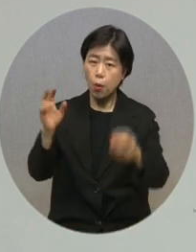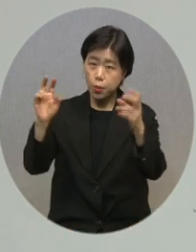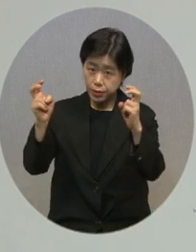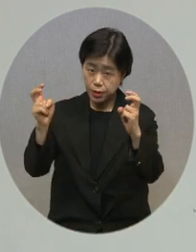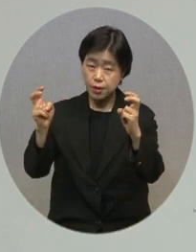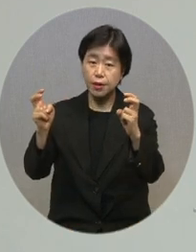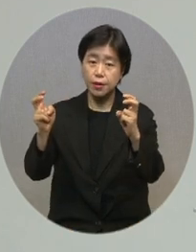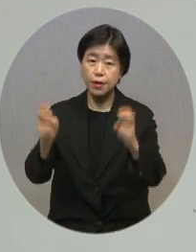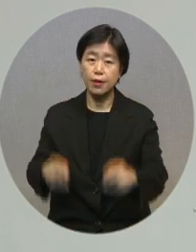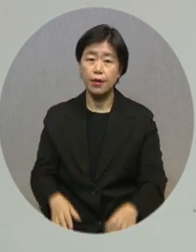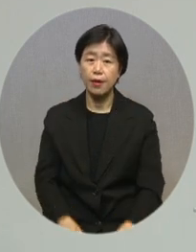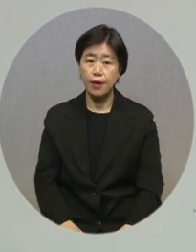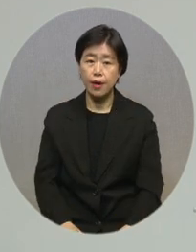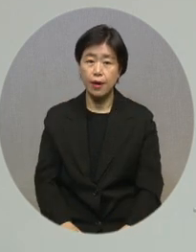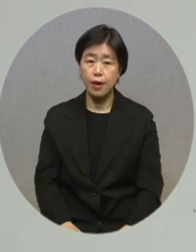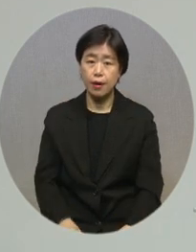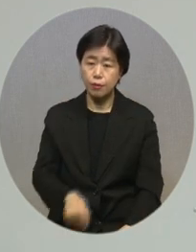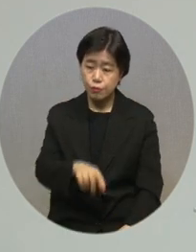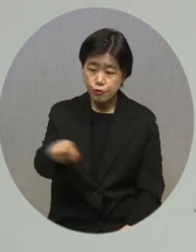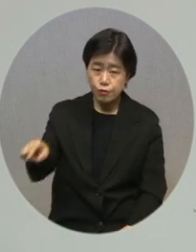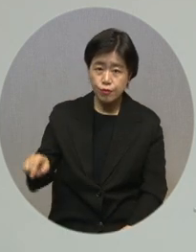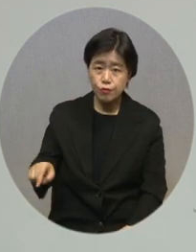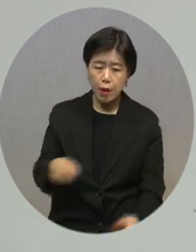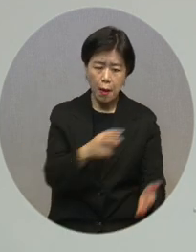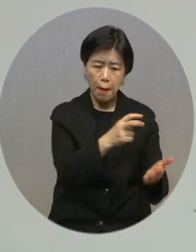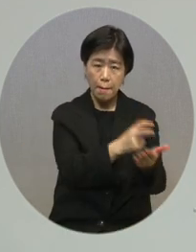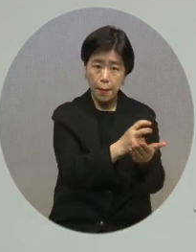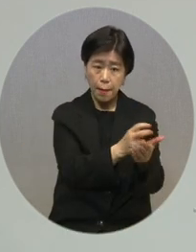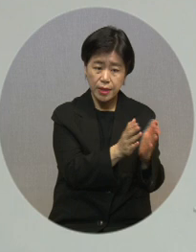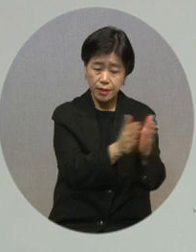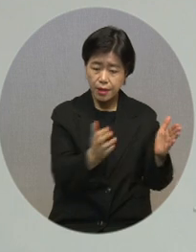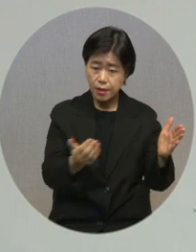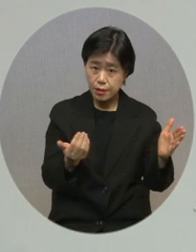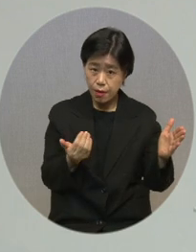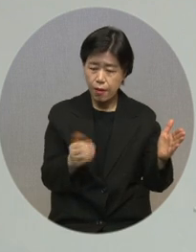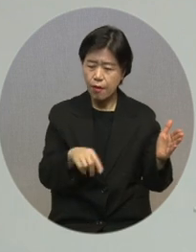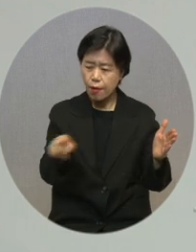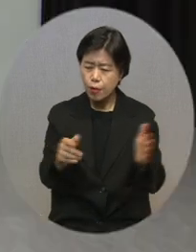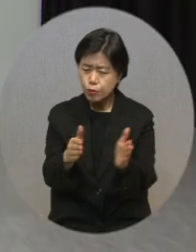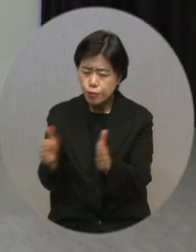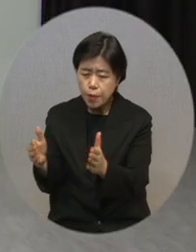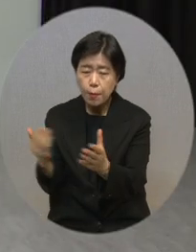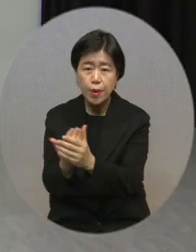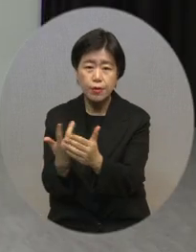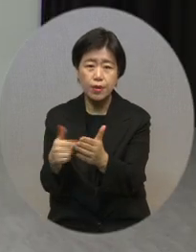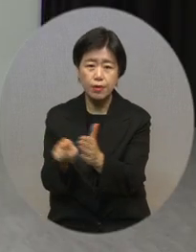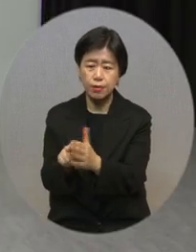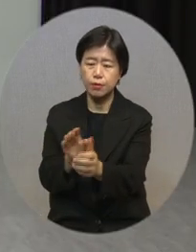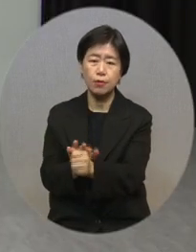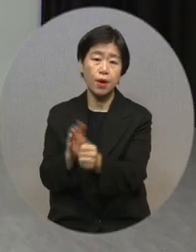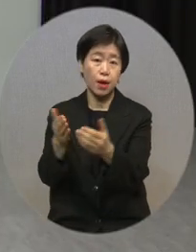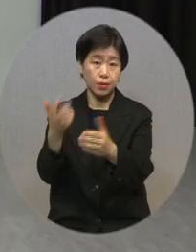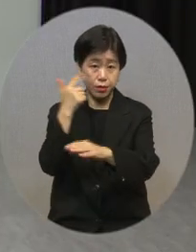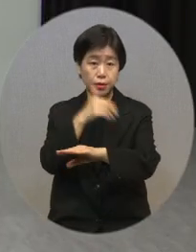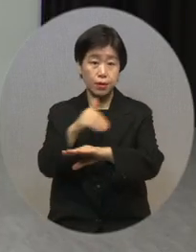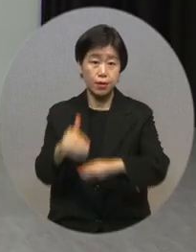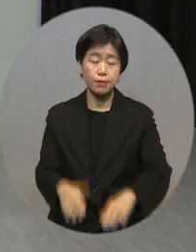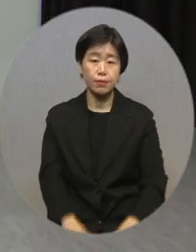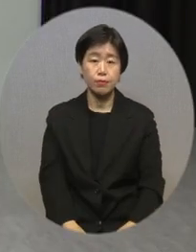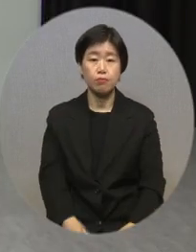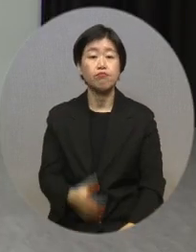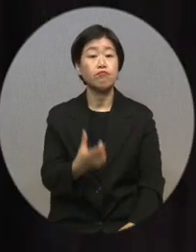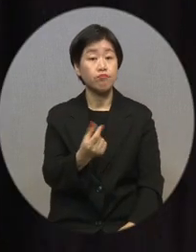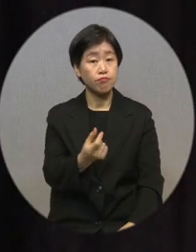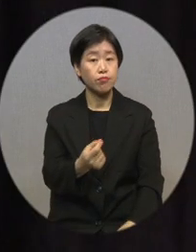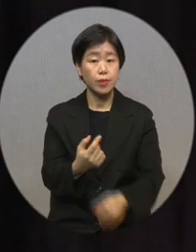그 중대재해 그 처벌법에 대비해서 준비를 할 수 있도록 최대한 그러니까. 지원해 드릴 계획입니다. 그렇군요. 네. 그 작년에